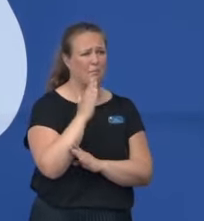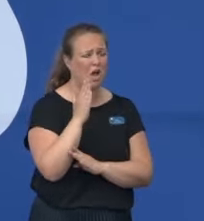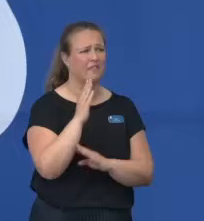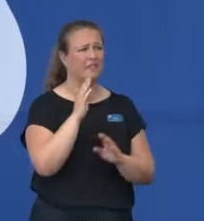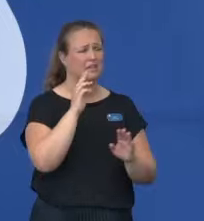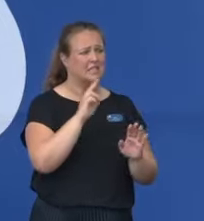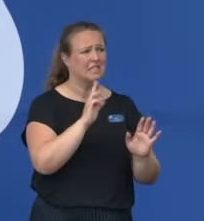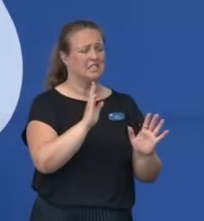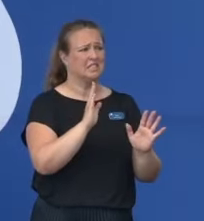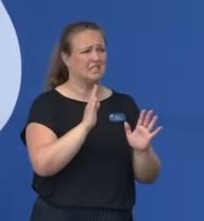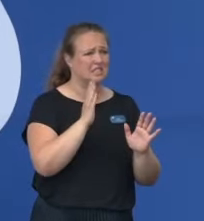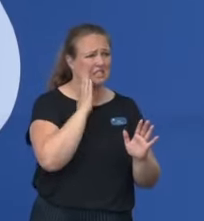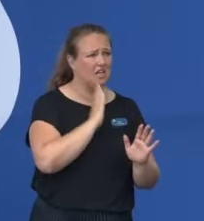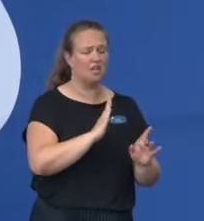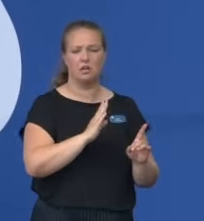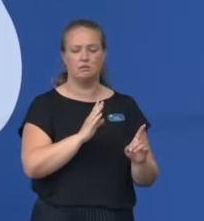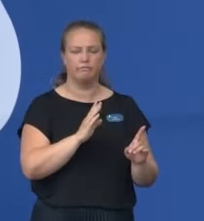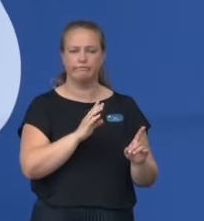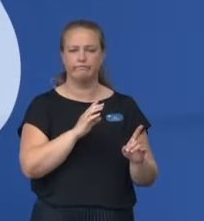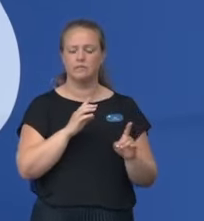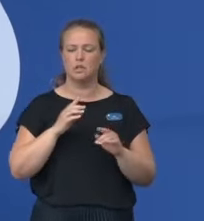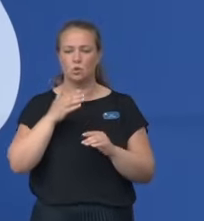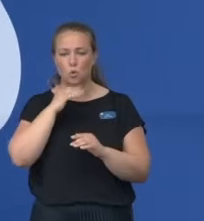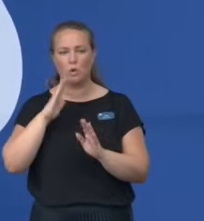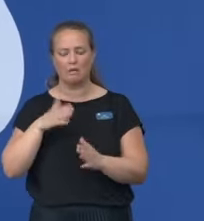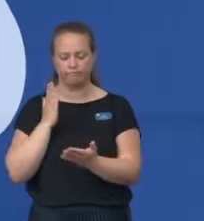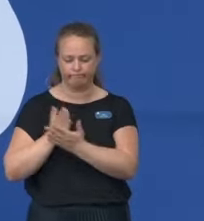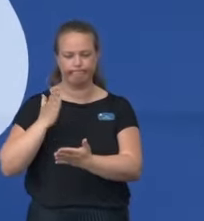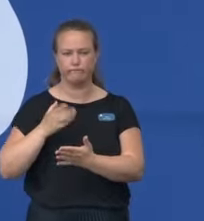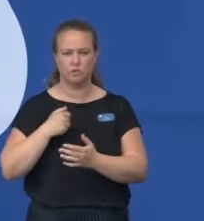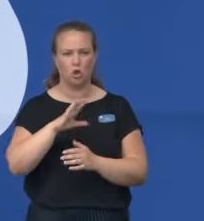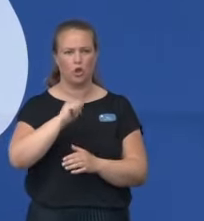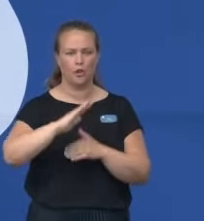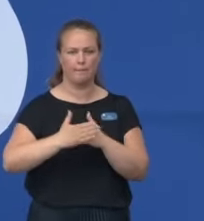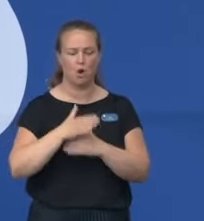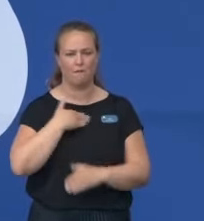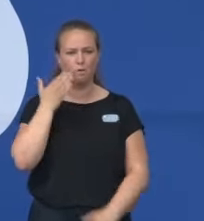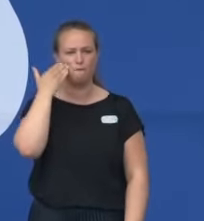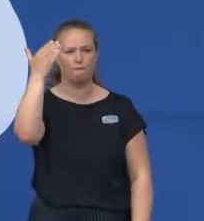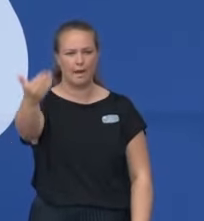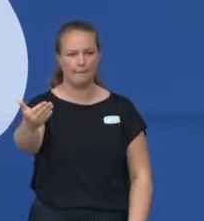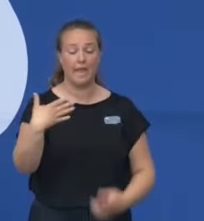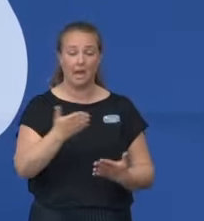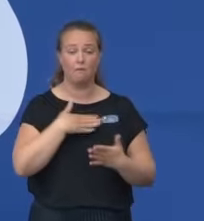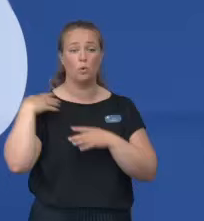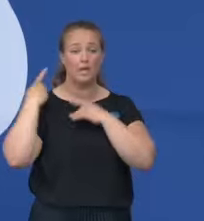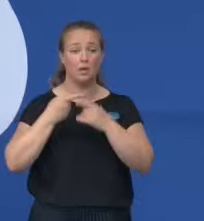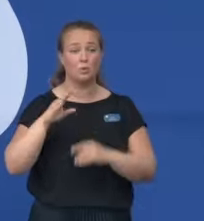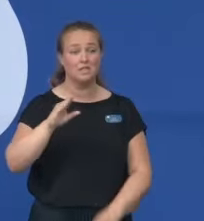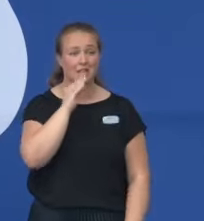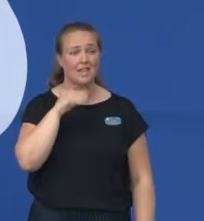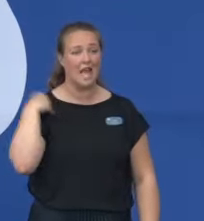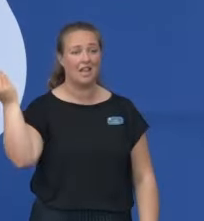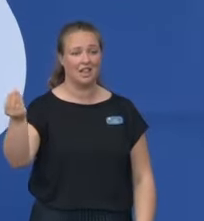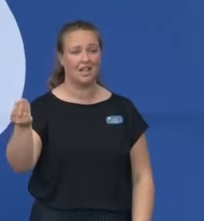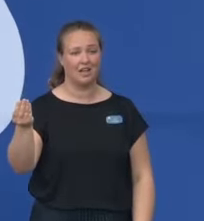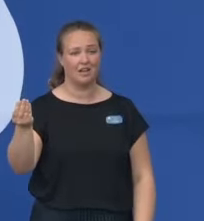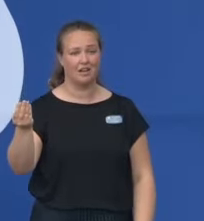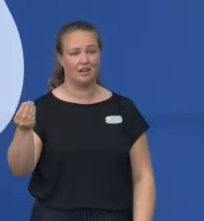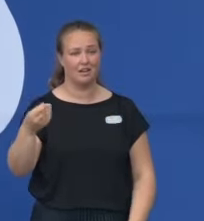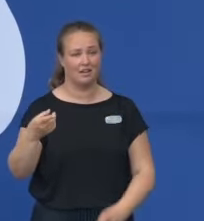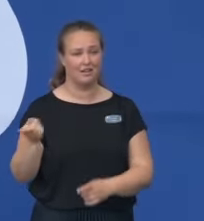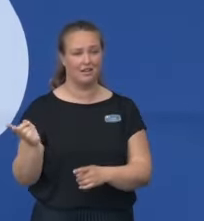enkelt bestämt sig för att ta tillbaka framtiden. De är vår generations hjältar. Och vi står med dem. Vi